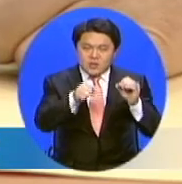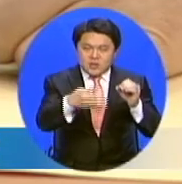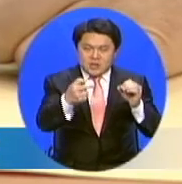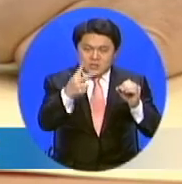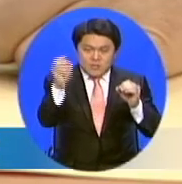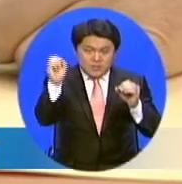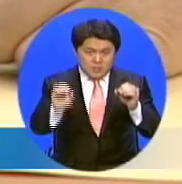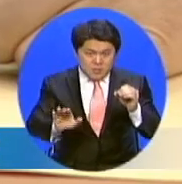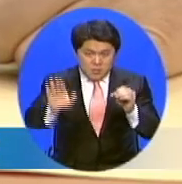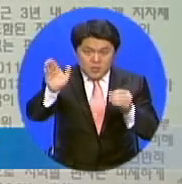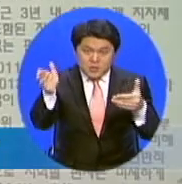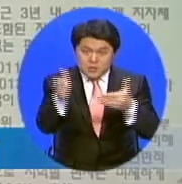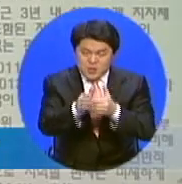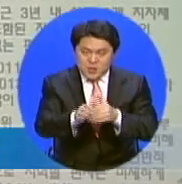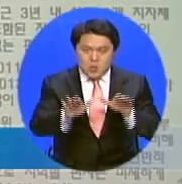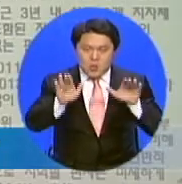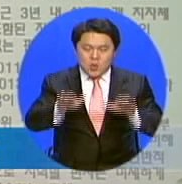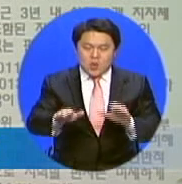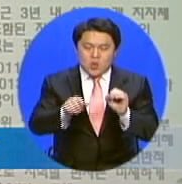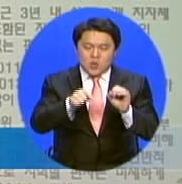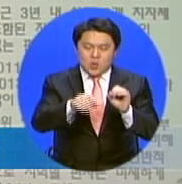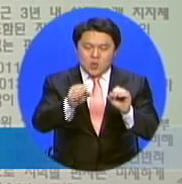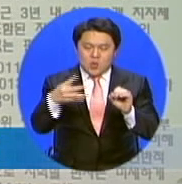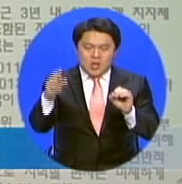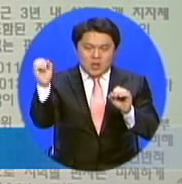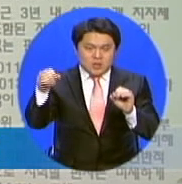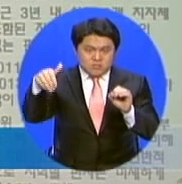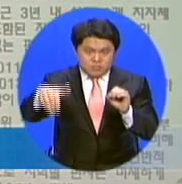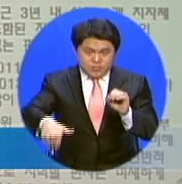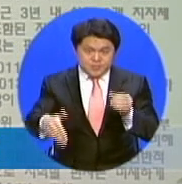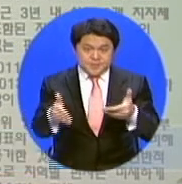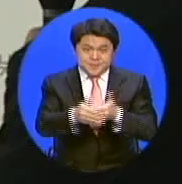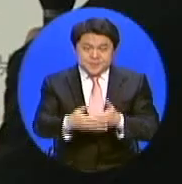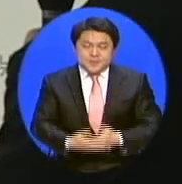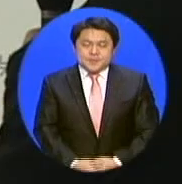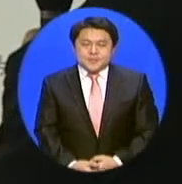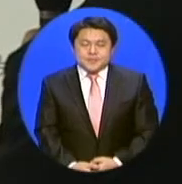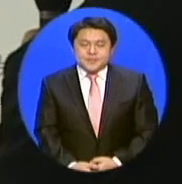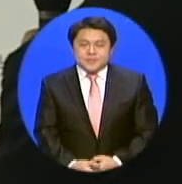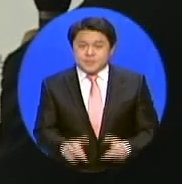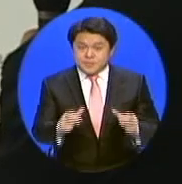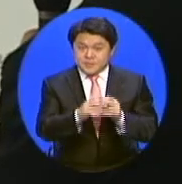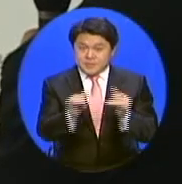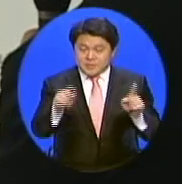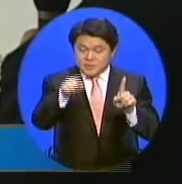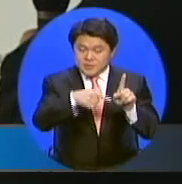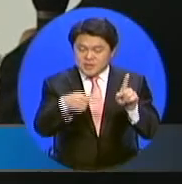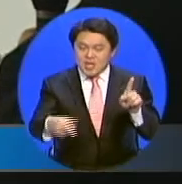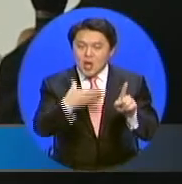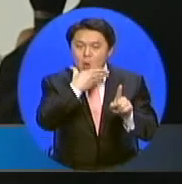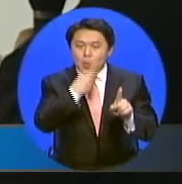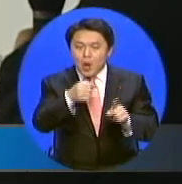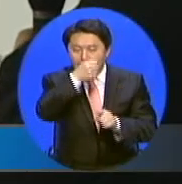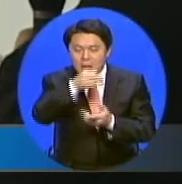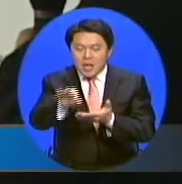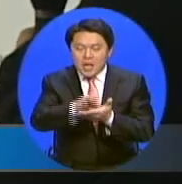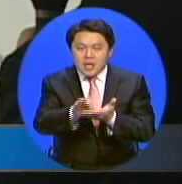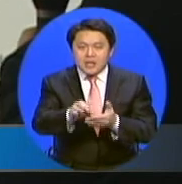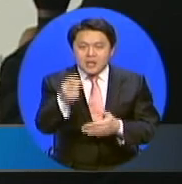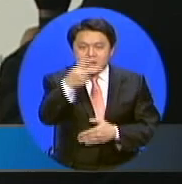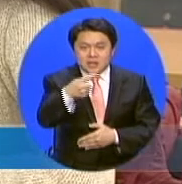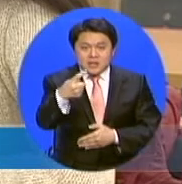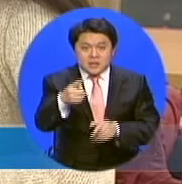상승했으나 올해는 0.04% 소폭 하락했습니다. 장애인 1인당 복지 예산은 2011년